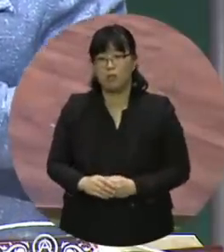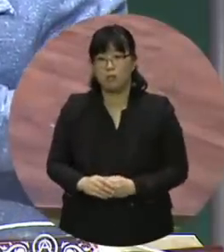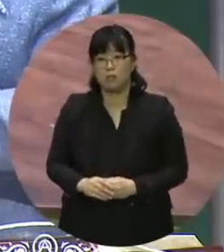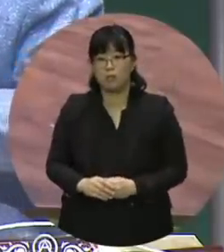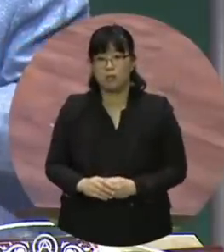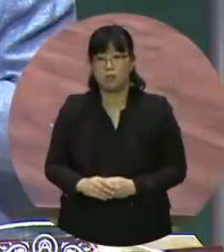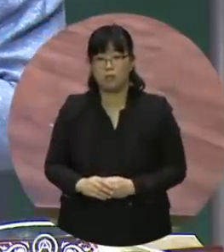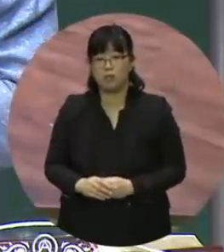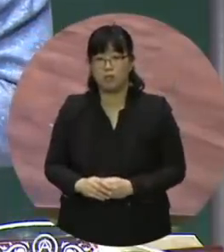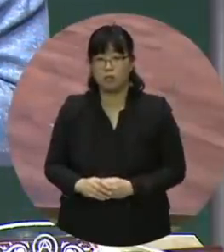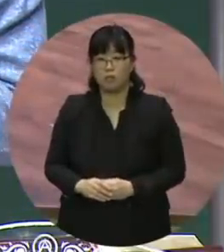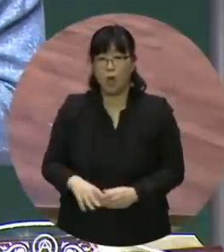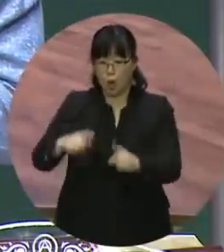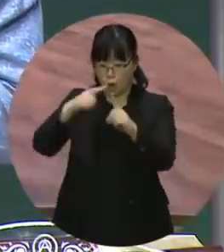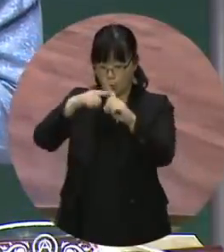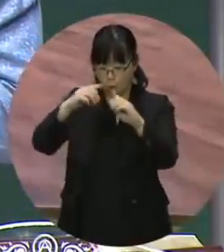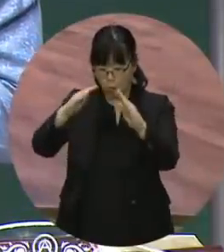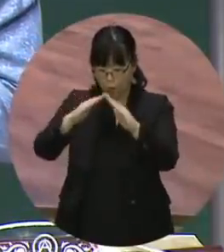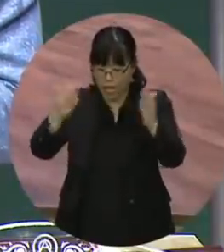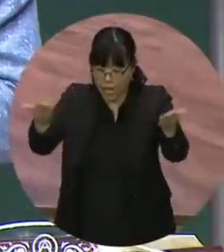교회 맡긴 직분 헌신해라.